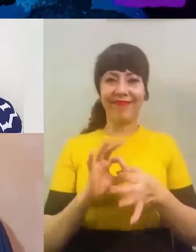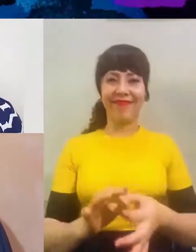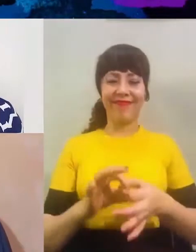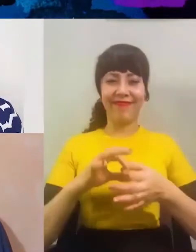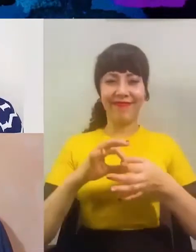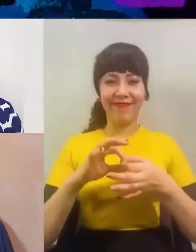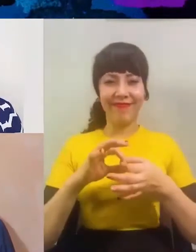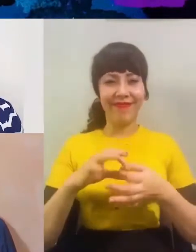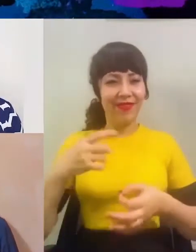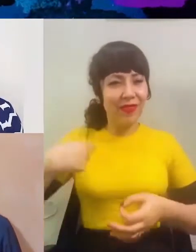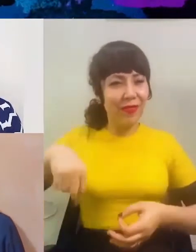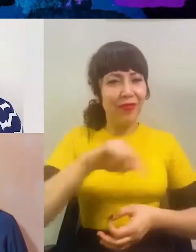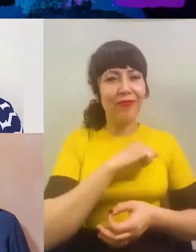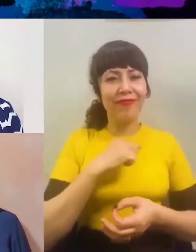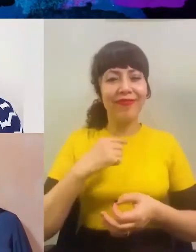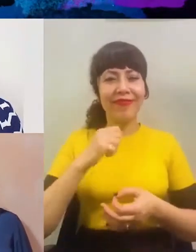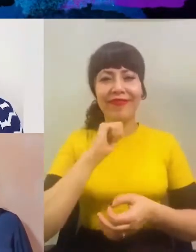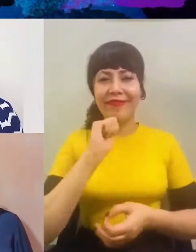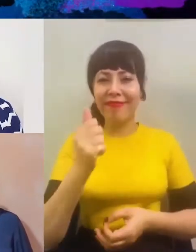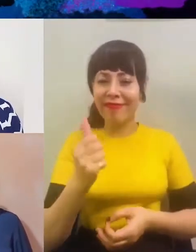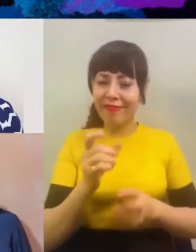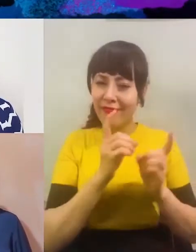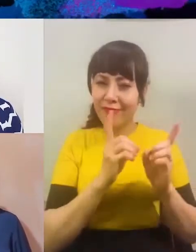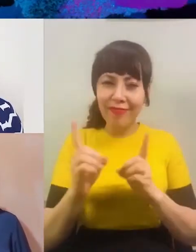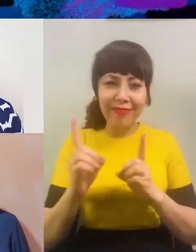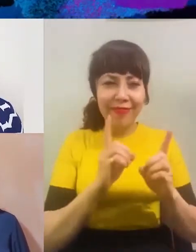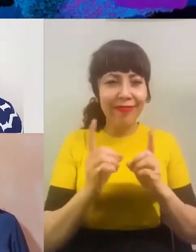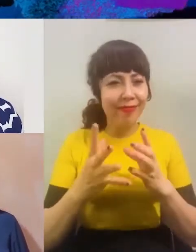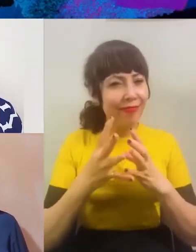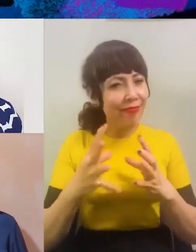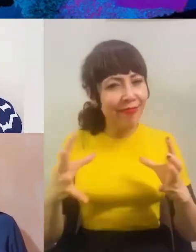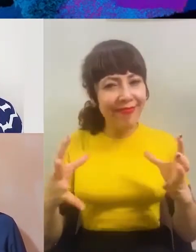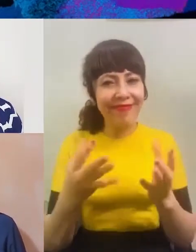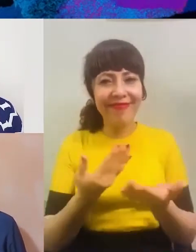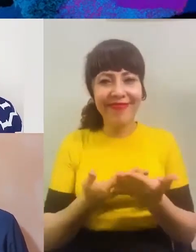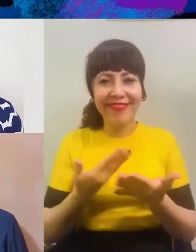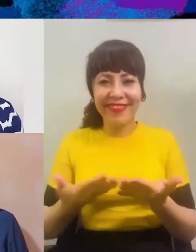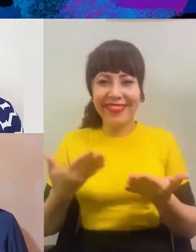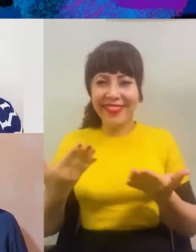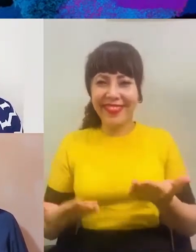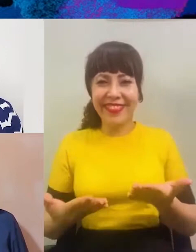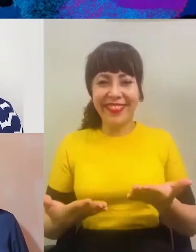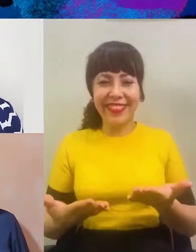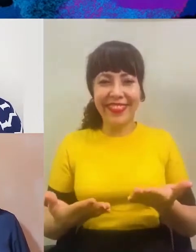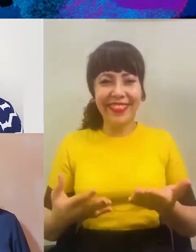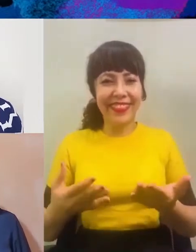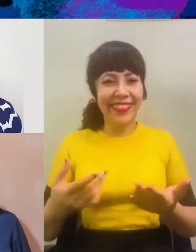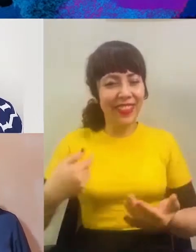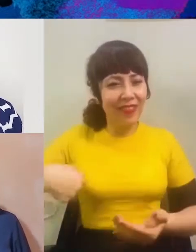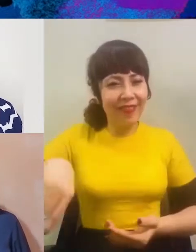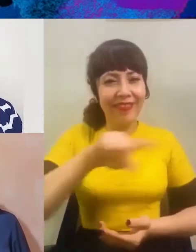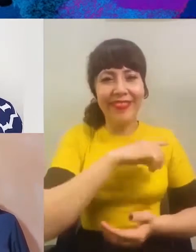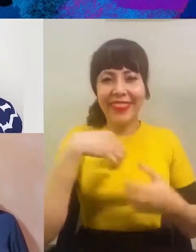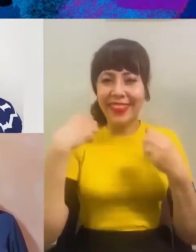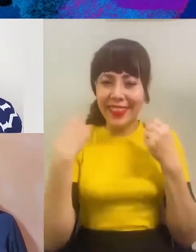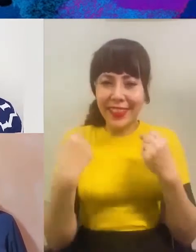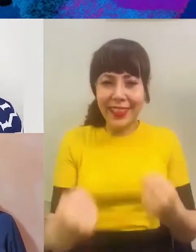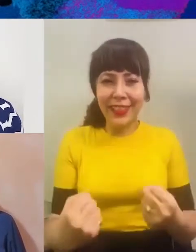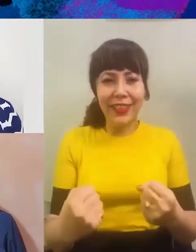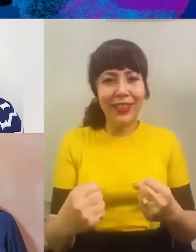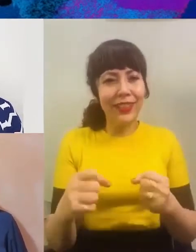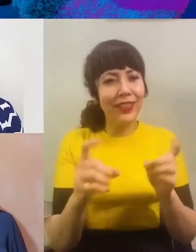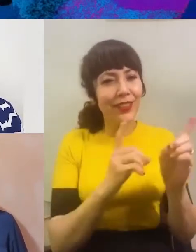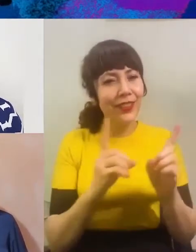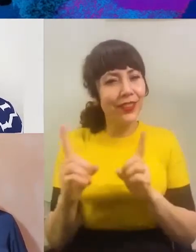of. And though we may not do great things, we can do small